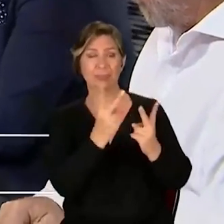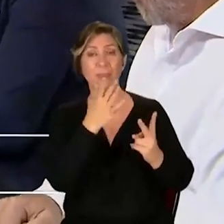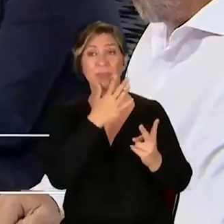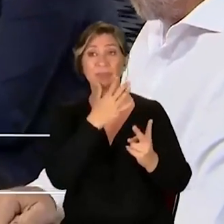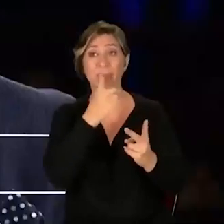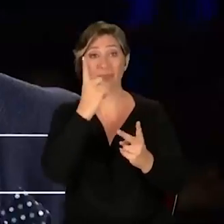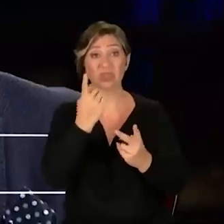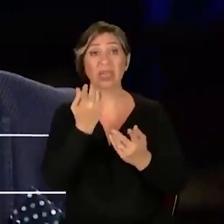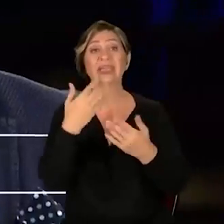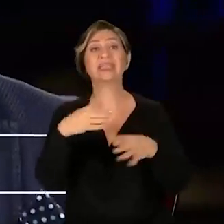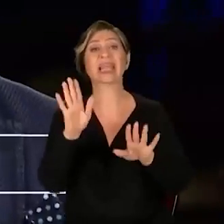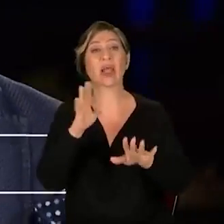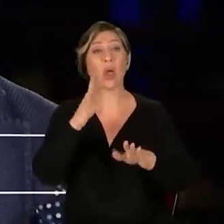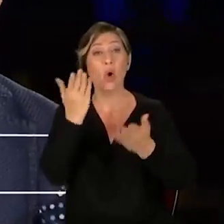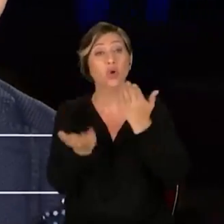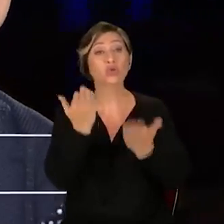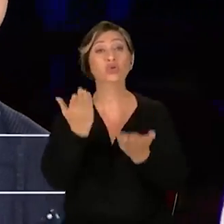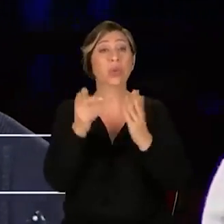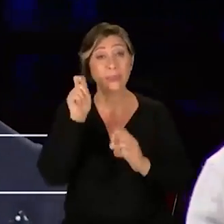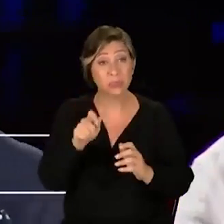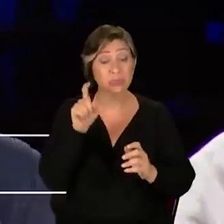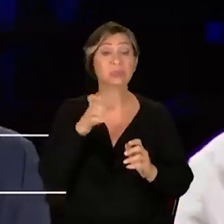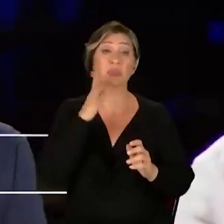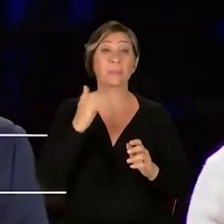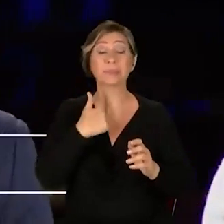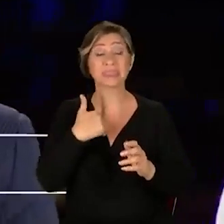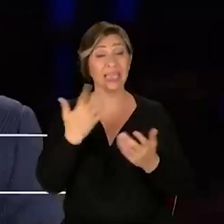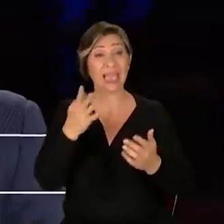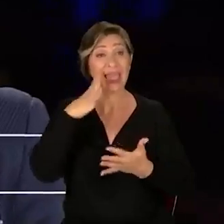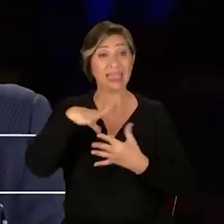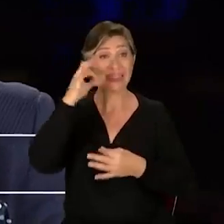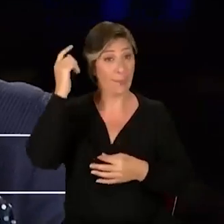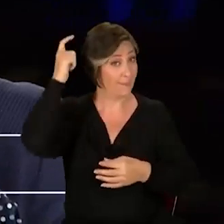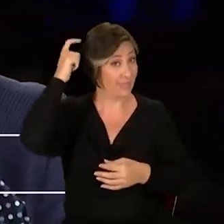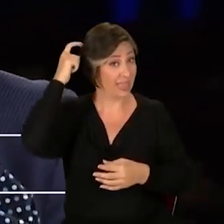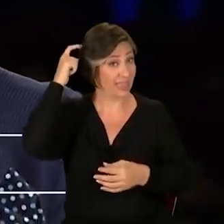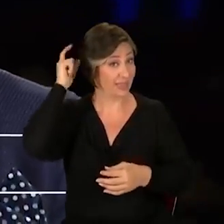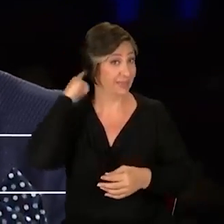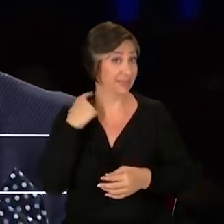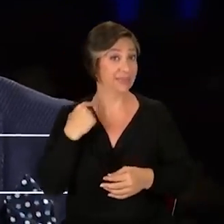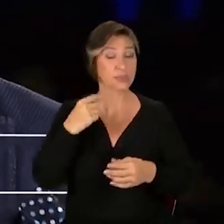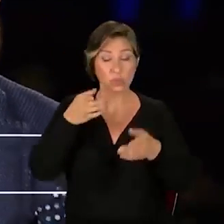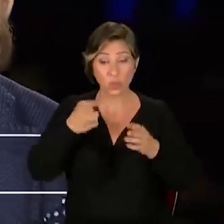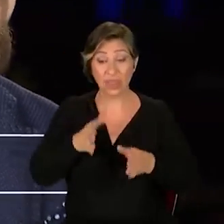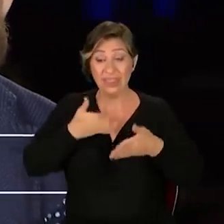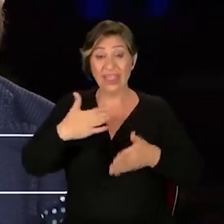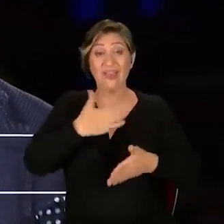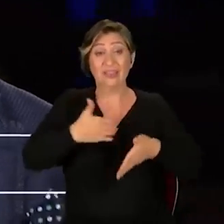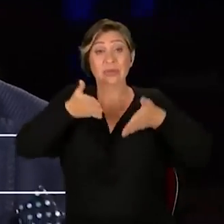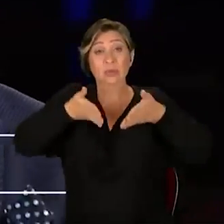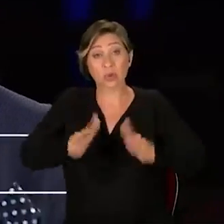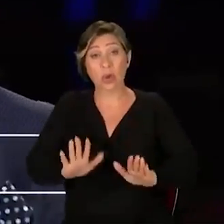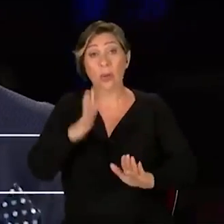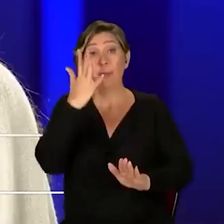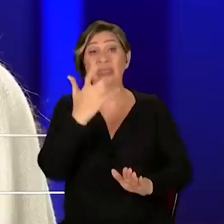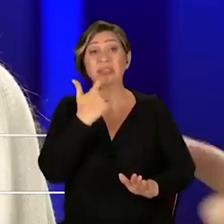bir vaatle söylenmiş, ölçülmüş bir şey değil. Bizde karşılığı şöyle. İnsan beyin sapıyla doğduğu için nefes alarak doğuyorsunuz. Sonra